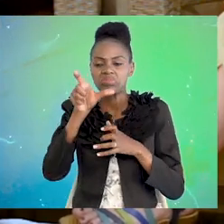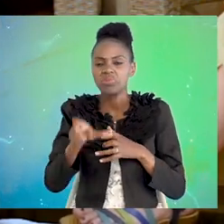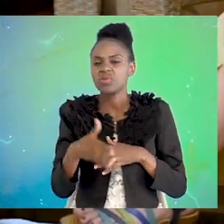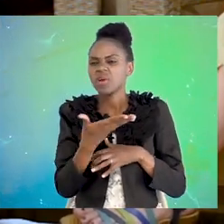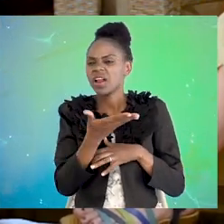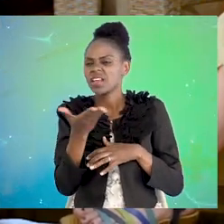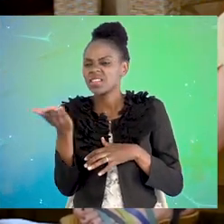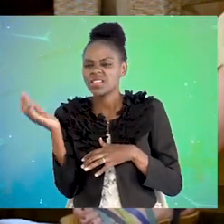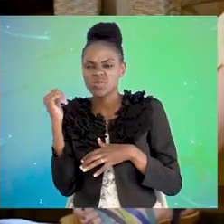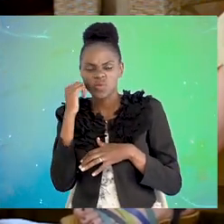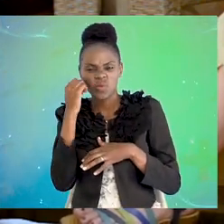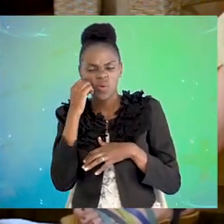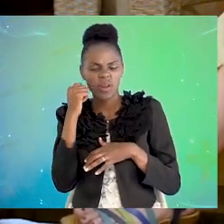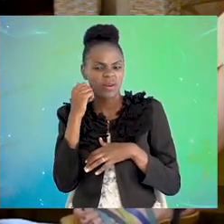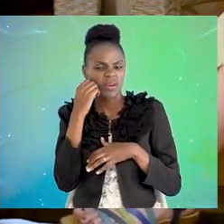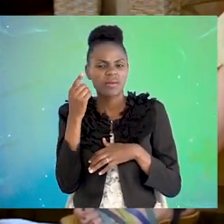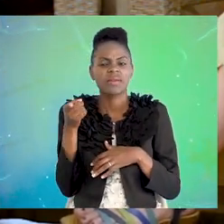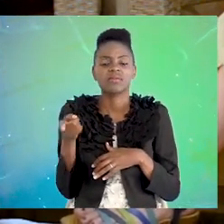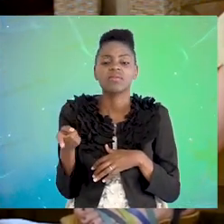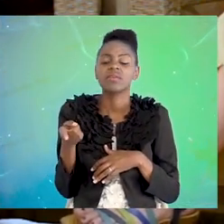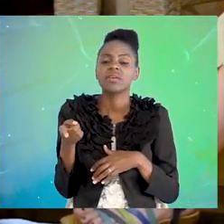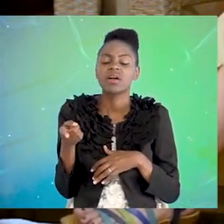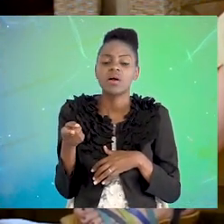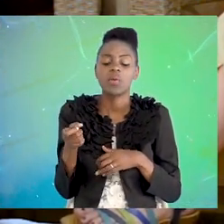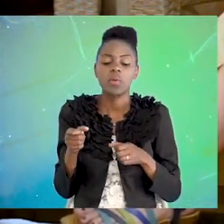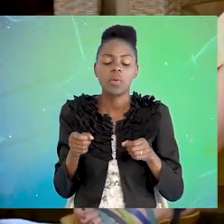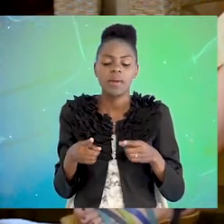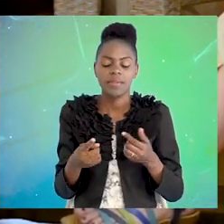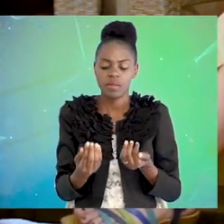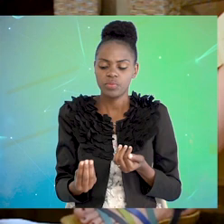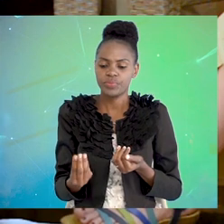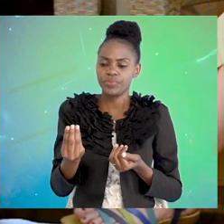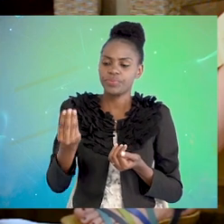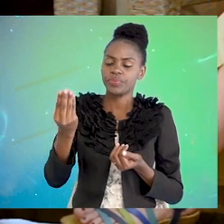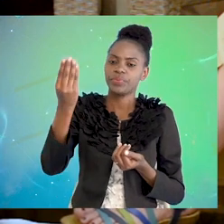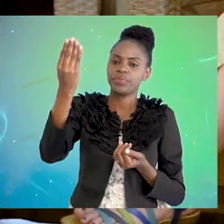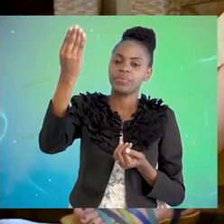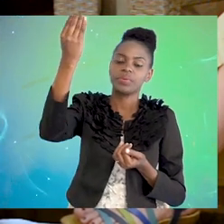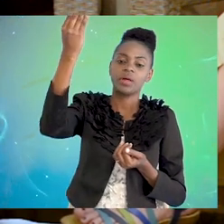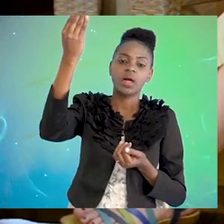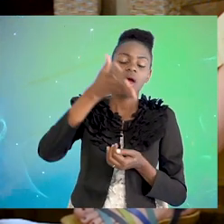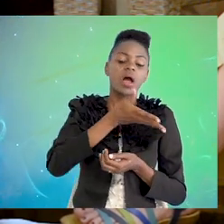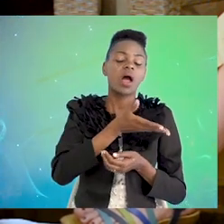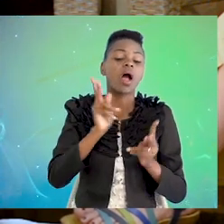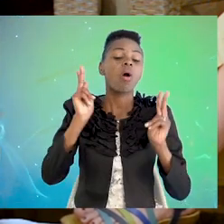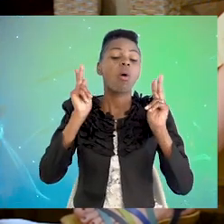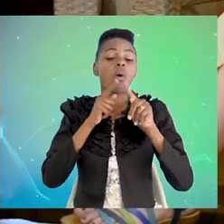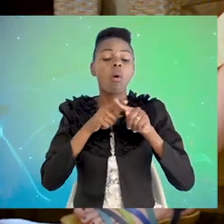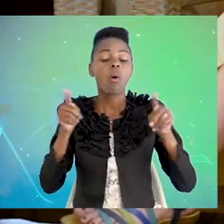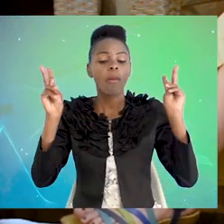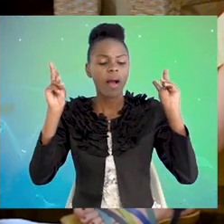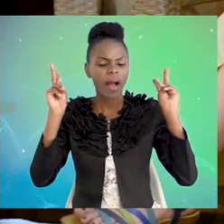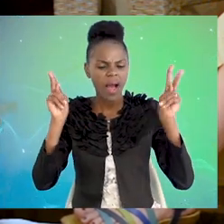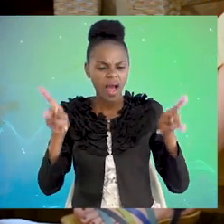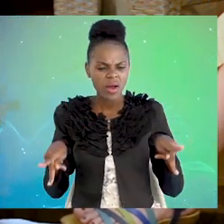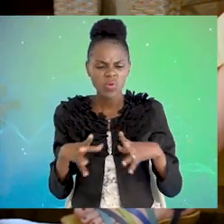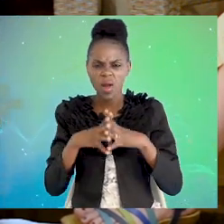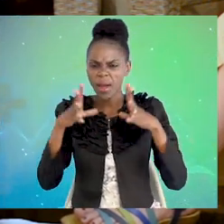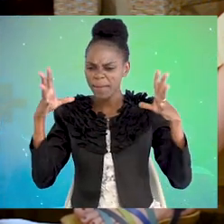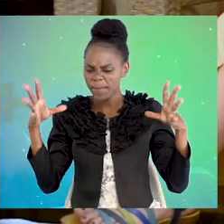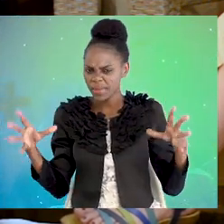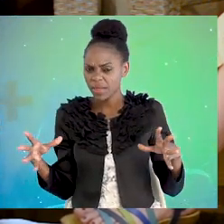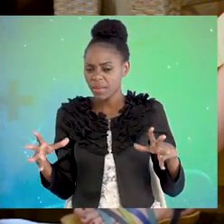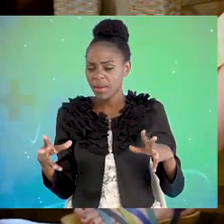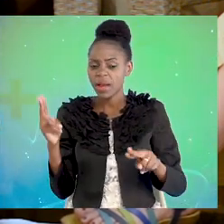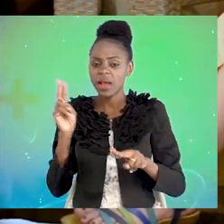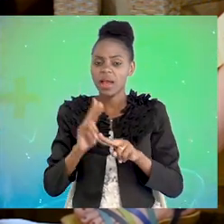Mutunariense, Akosa Guran and Tenda mini. Kambiga ana, akula akulu, kumano, ando, ambiga mene amakaba risk. Kamina